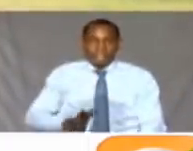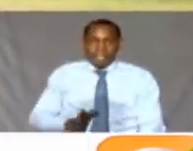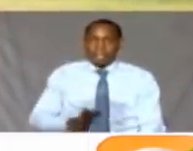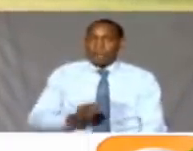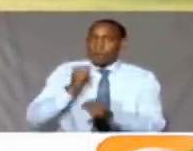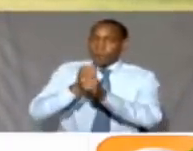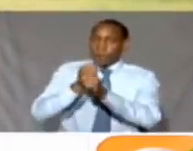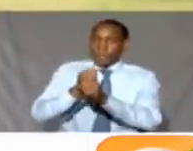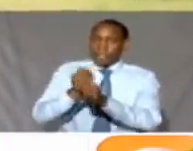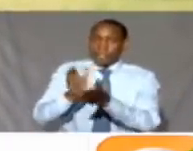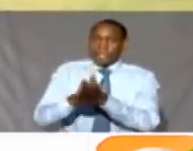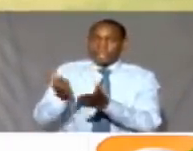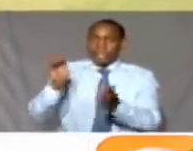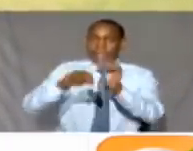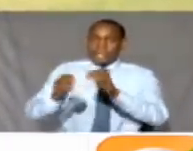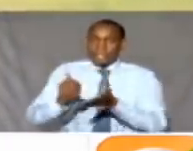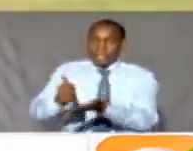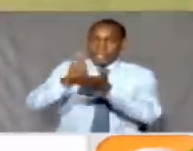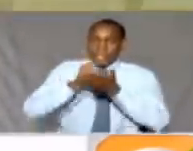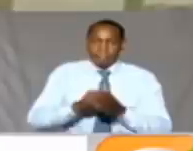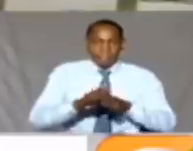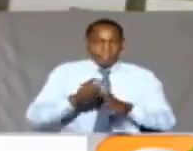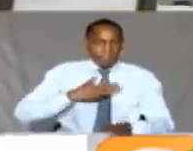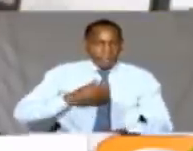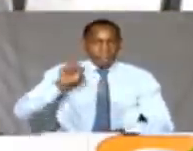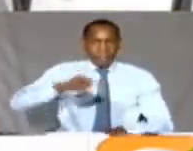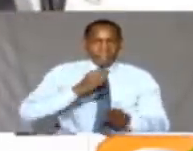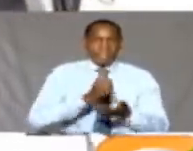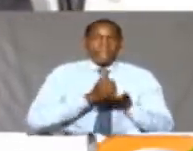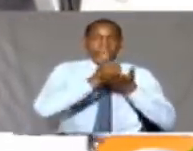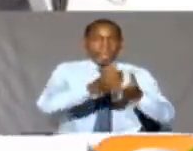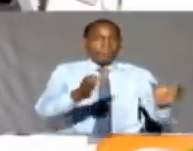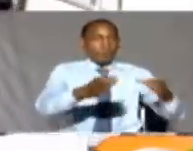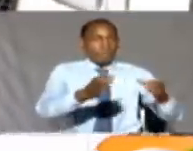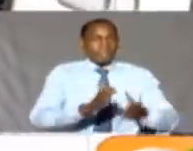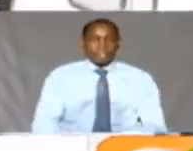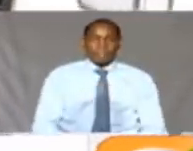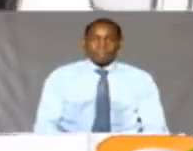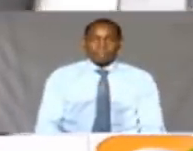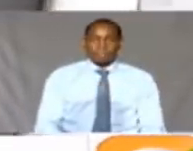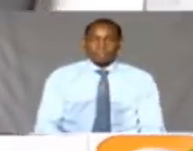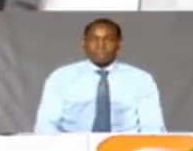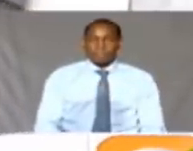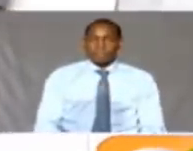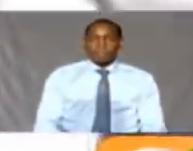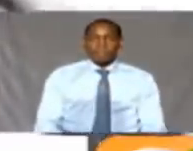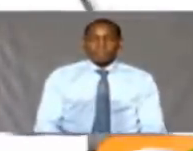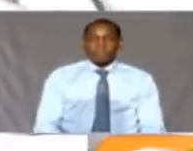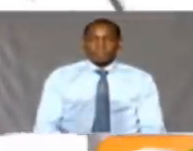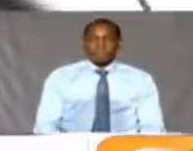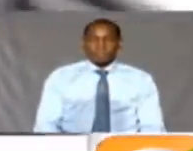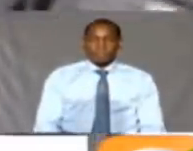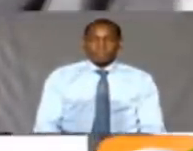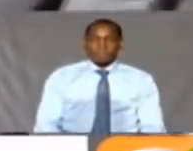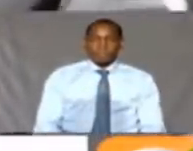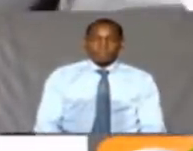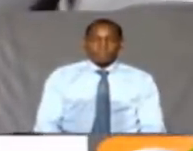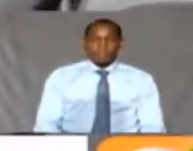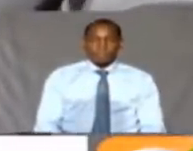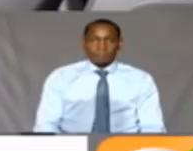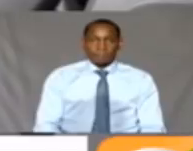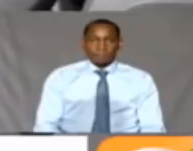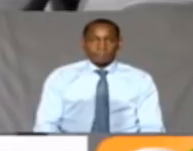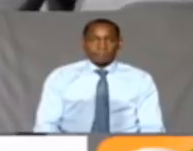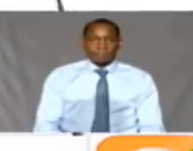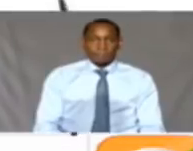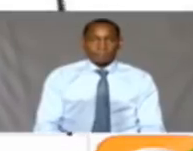kazi tulimchagua atusaidie. Na hii ni yangu, lazima nisaidie community. Halo, nishapeana damu. Naja tarichani mgonjwa na esko